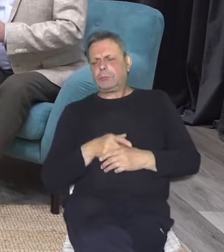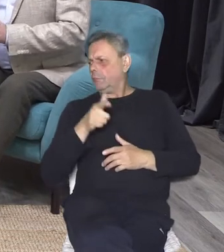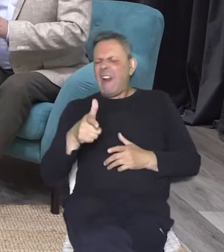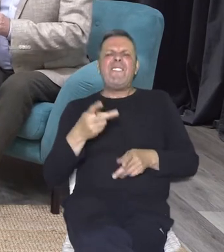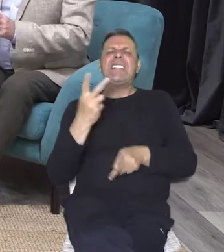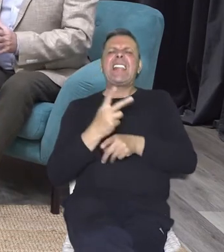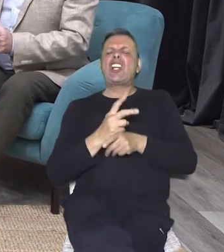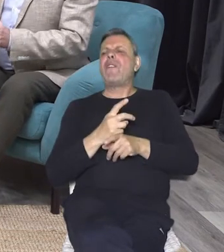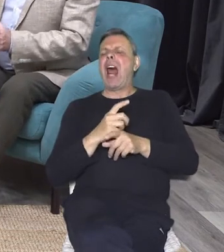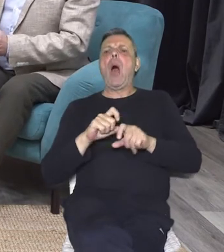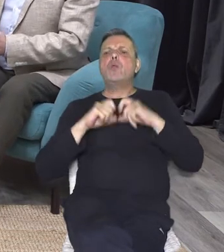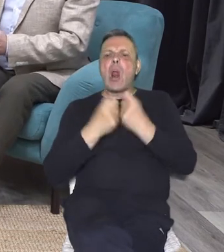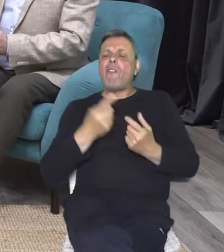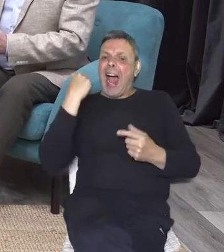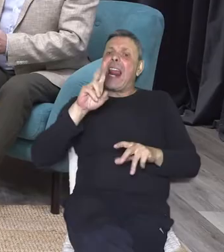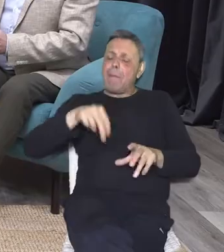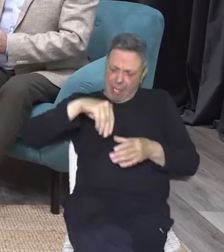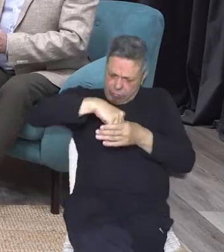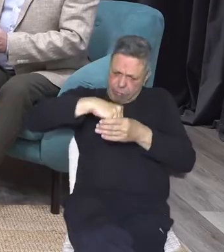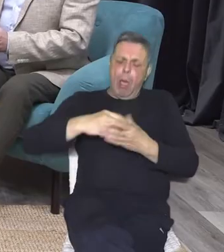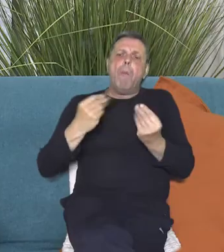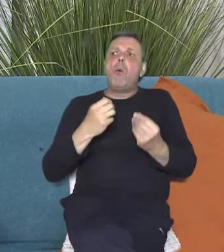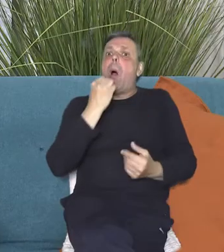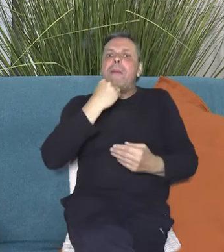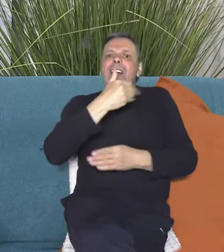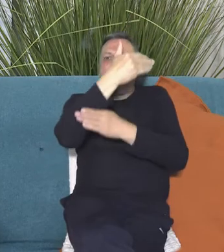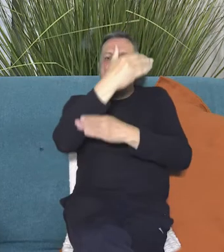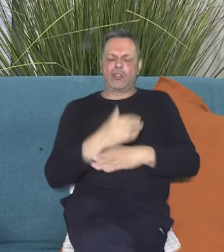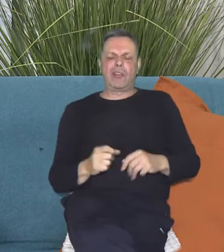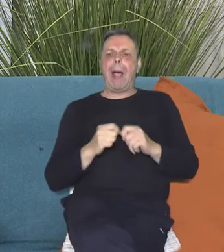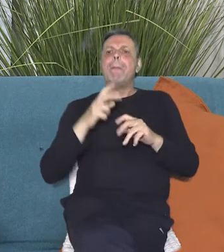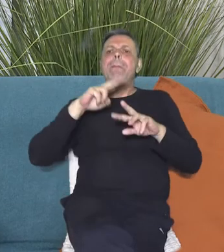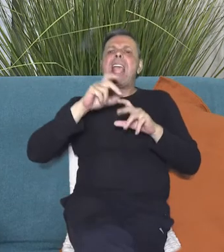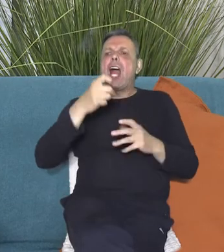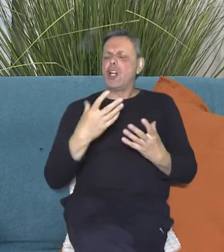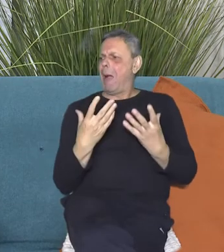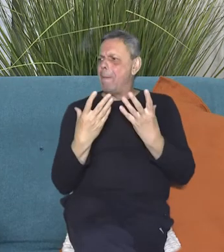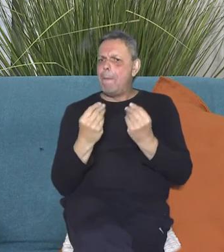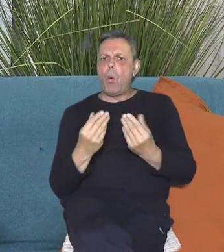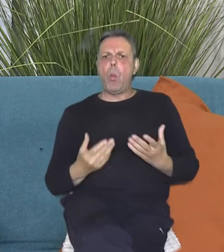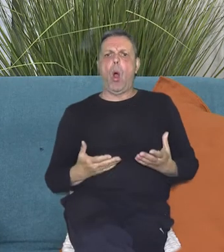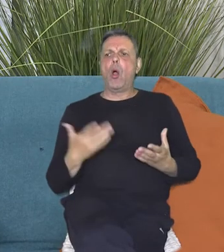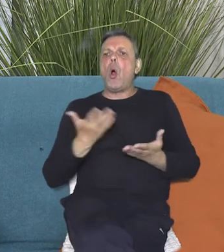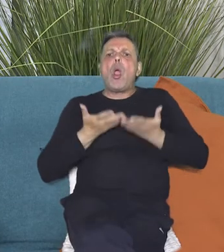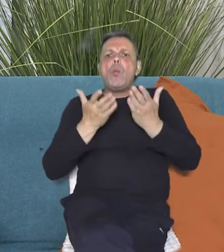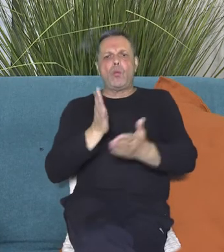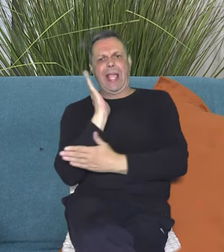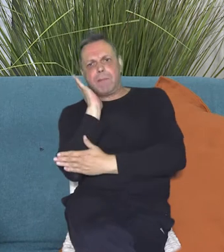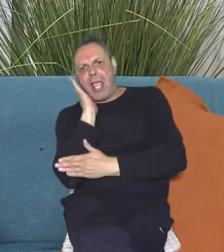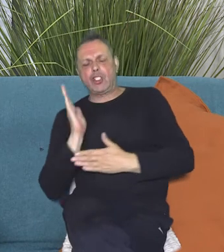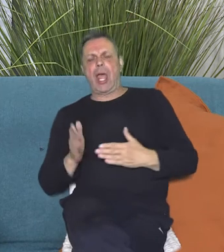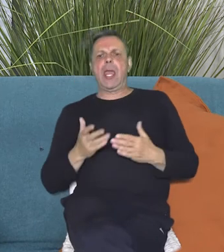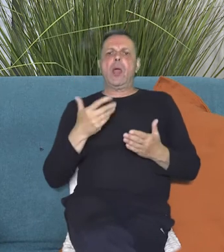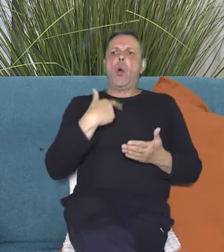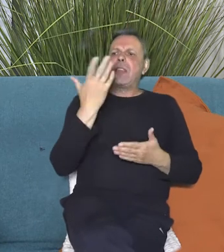ustanovu, ali imamo puno privatnih poduzetnika. Znači, u Bihaću je puno njih koji nude